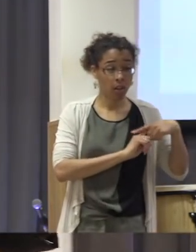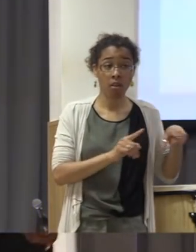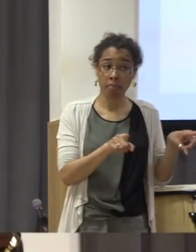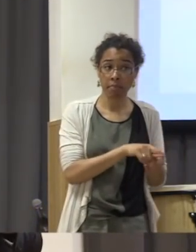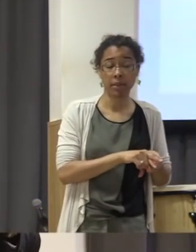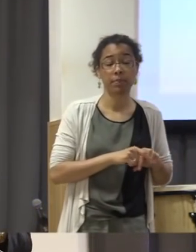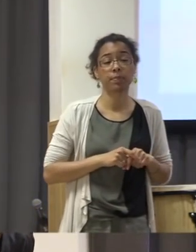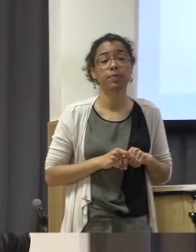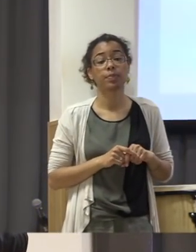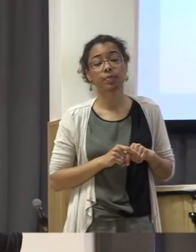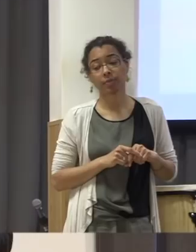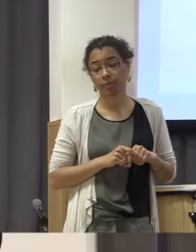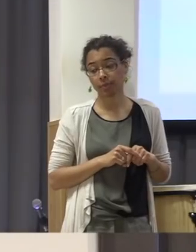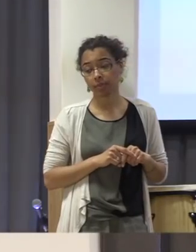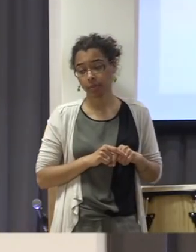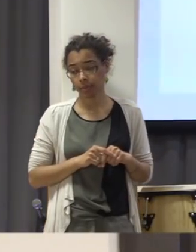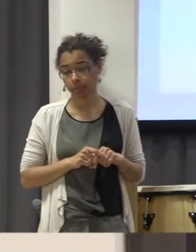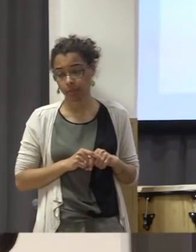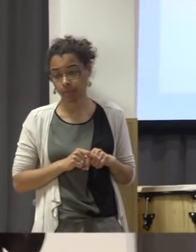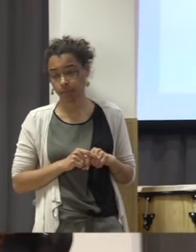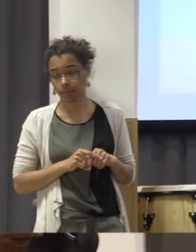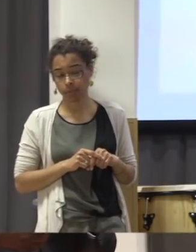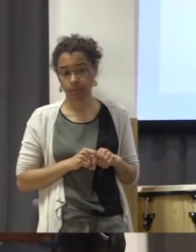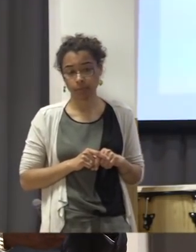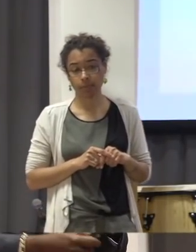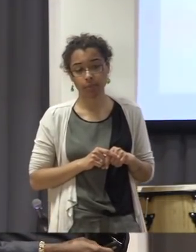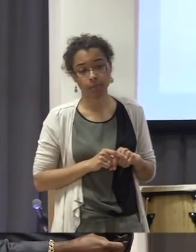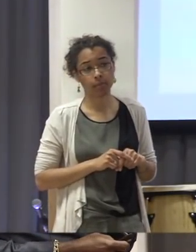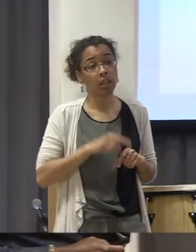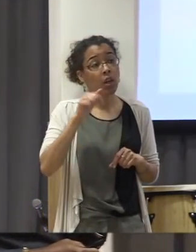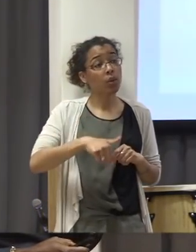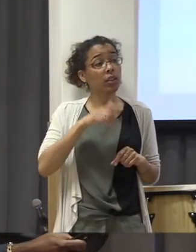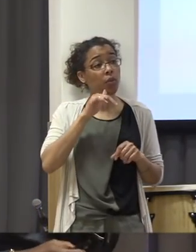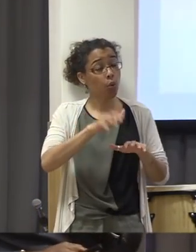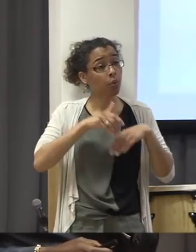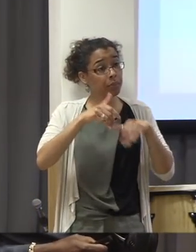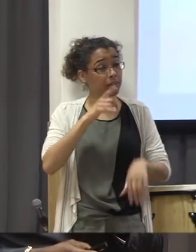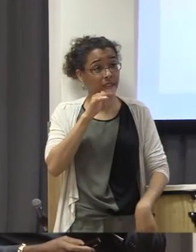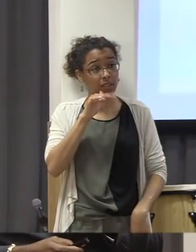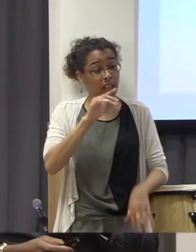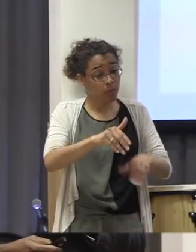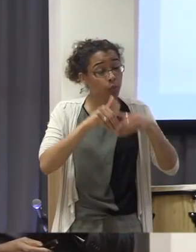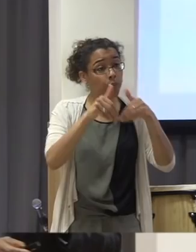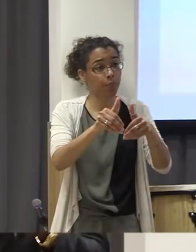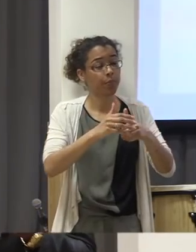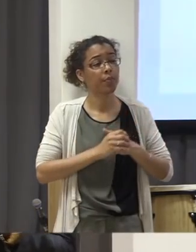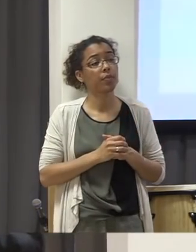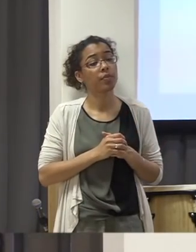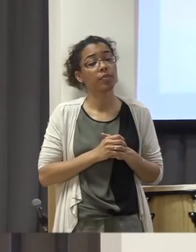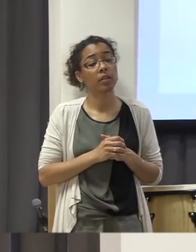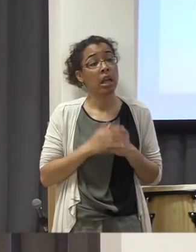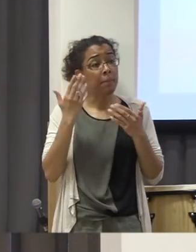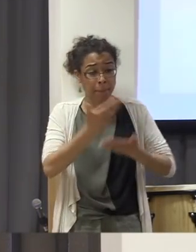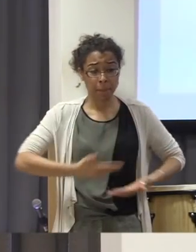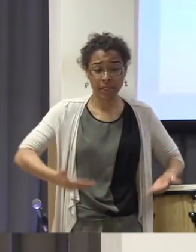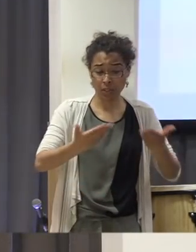tous dans la vie que nous menons. Alors, la persévérance, il faut persévérer. Quelle que soit la